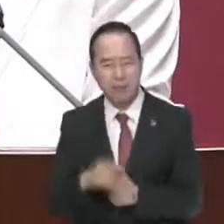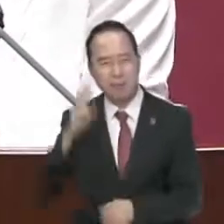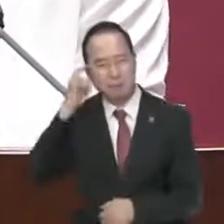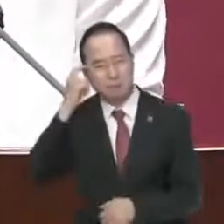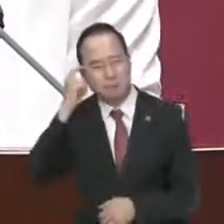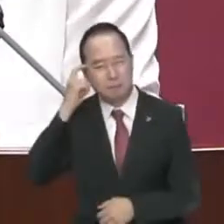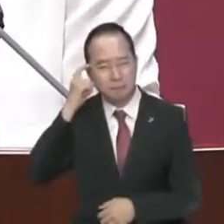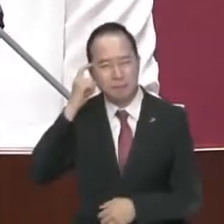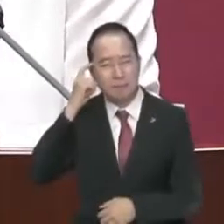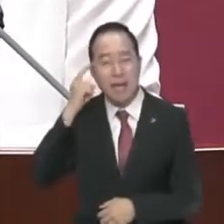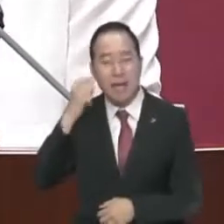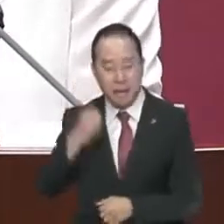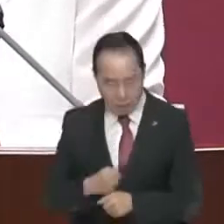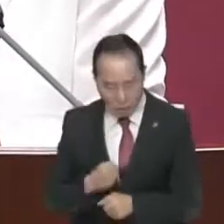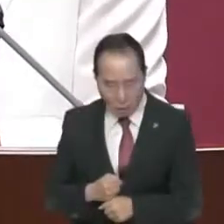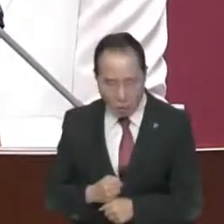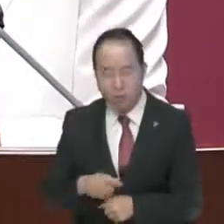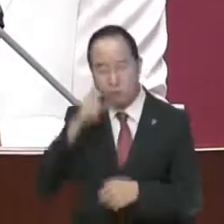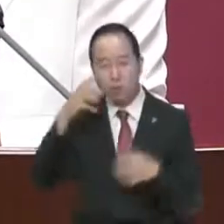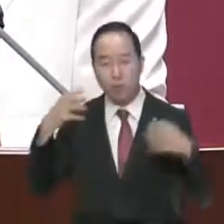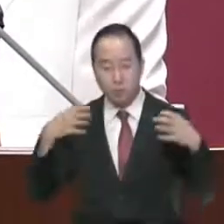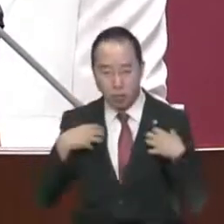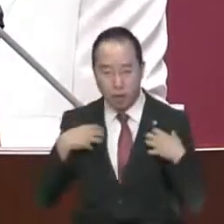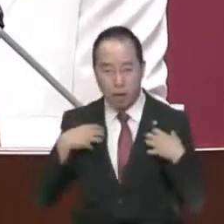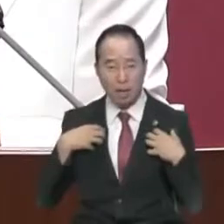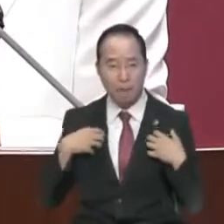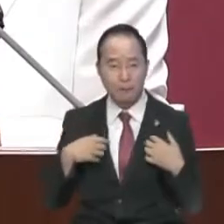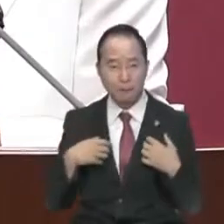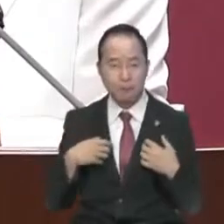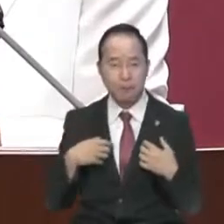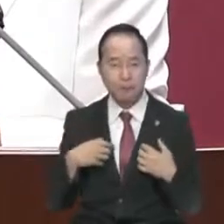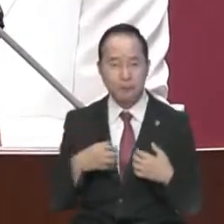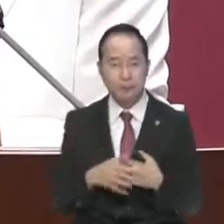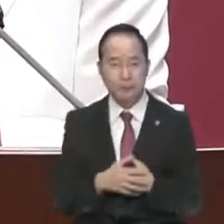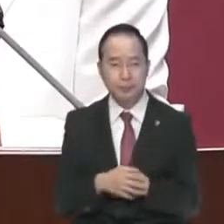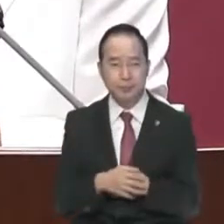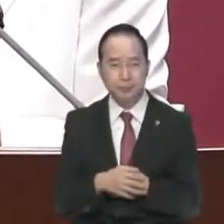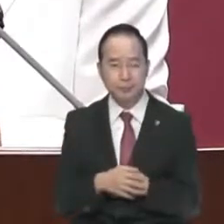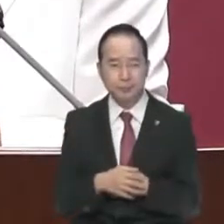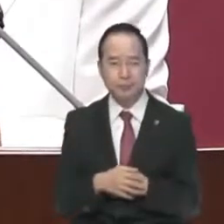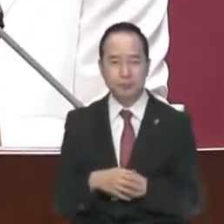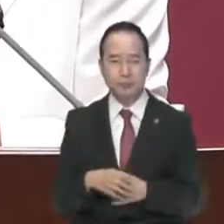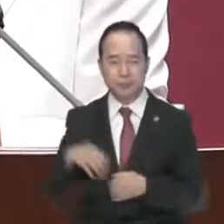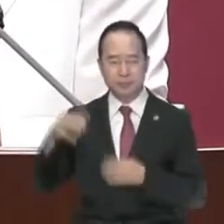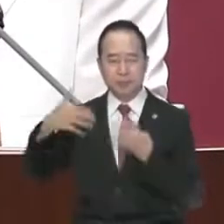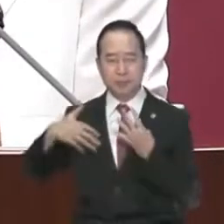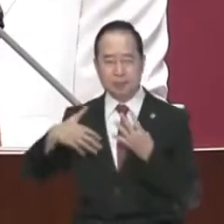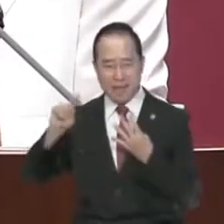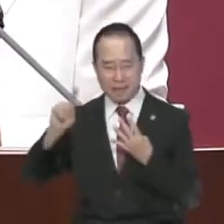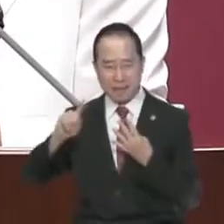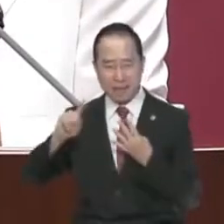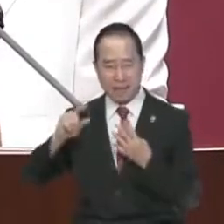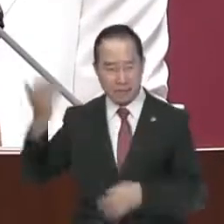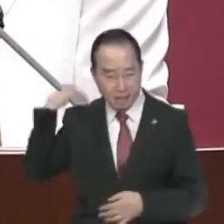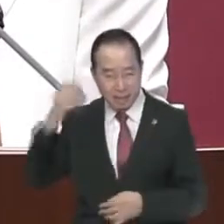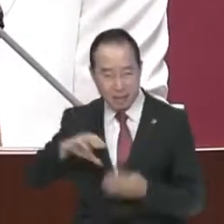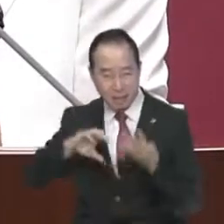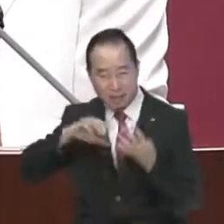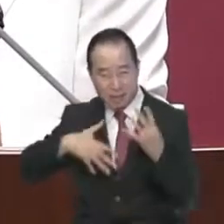해서 정부가 이제 4차 추경은 없다라고 말씀드린